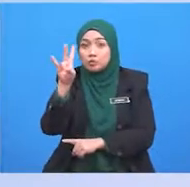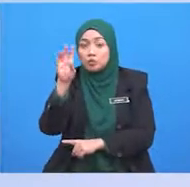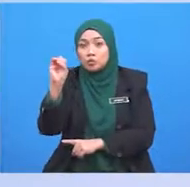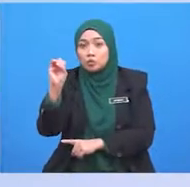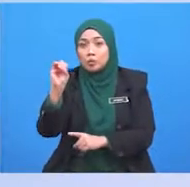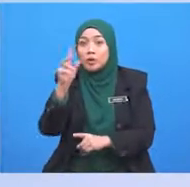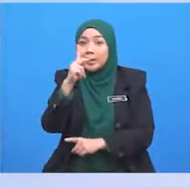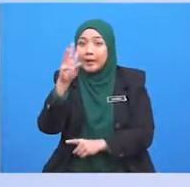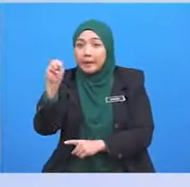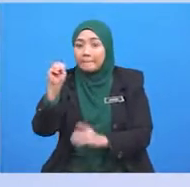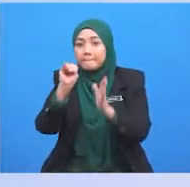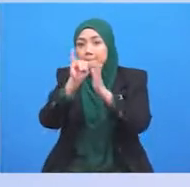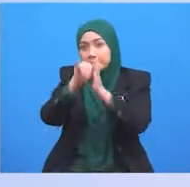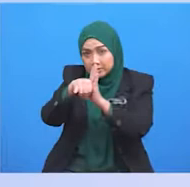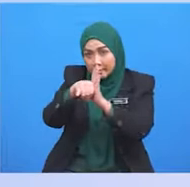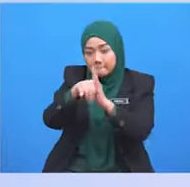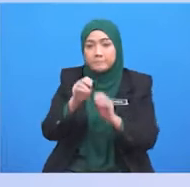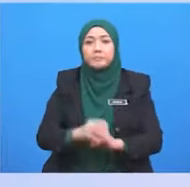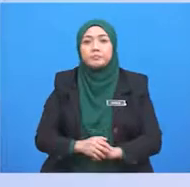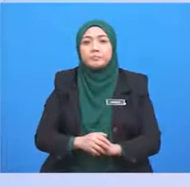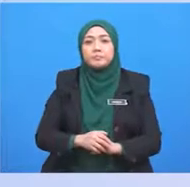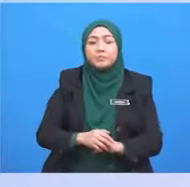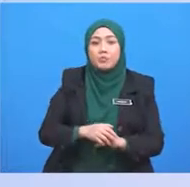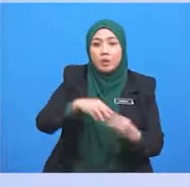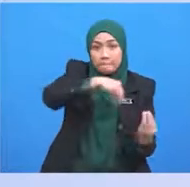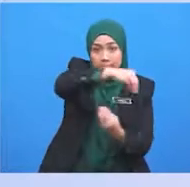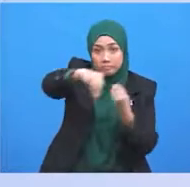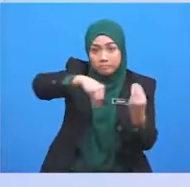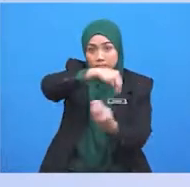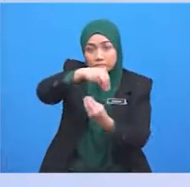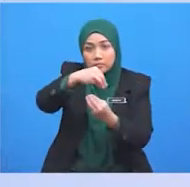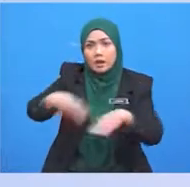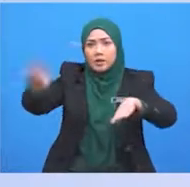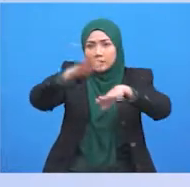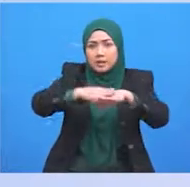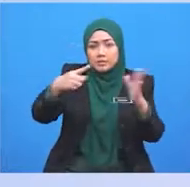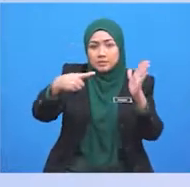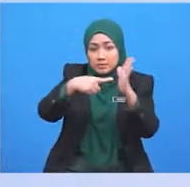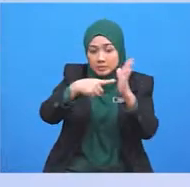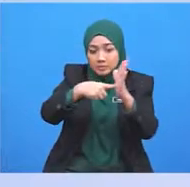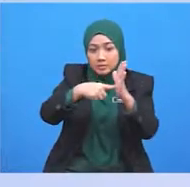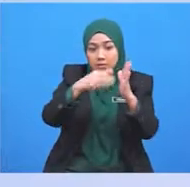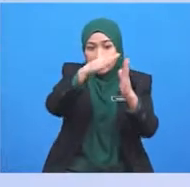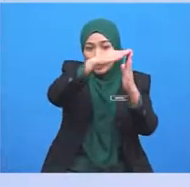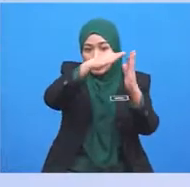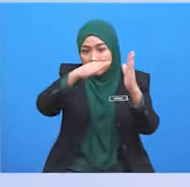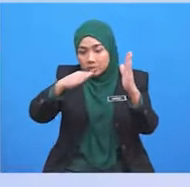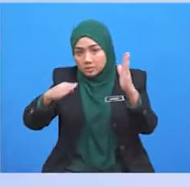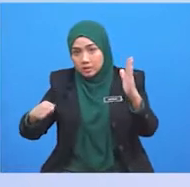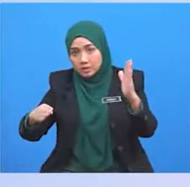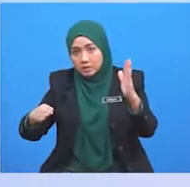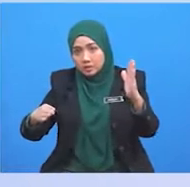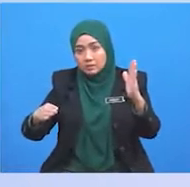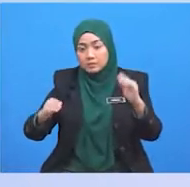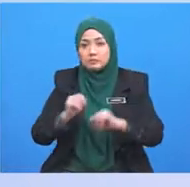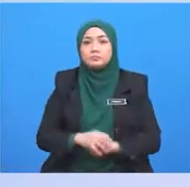jam. Keempat, bumi berputar di atas paksinya yang condong, iaitu 23.5 darjah sata tegak.